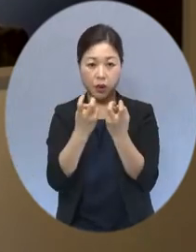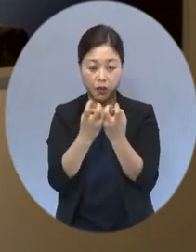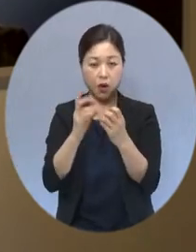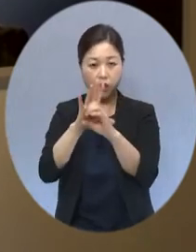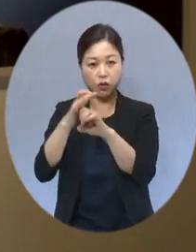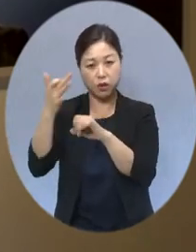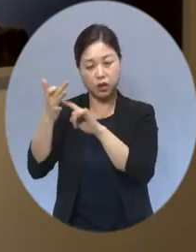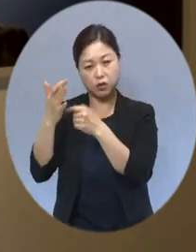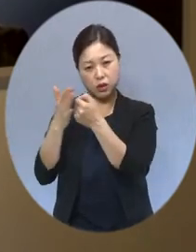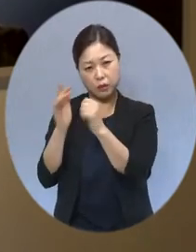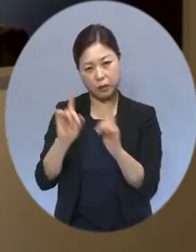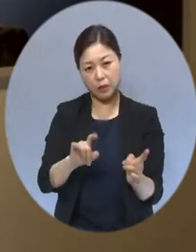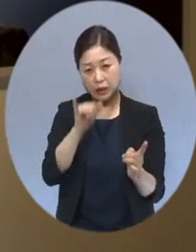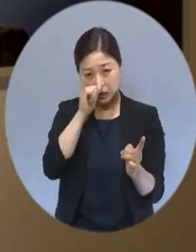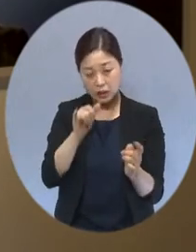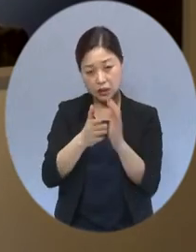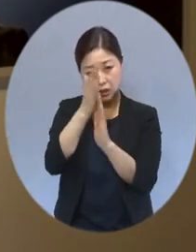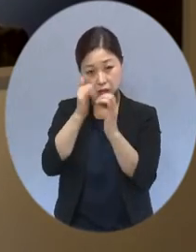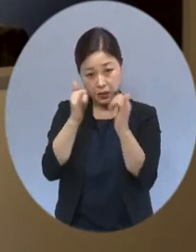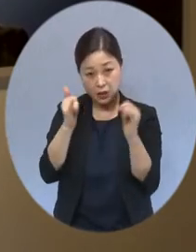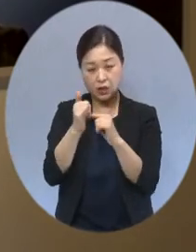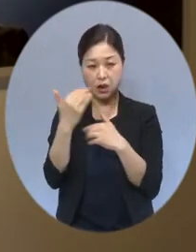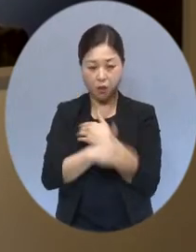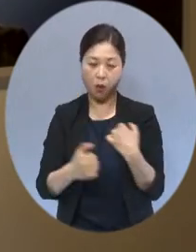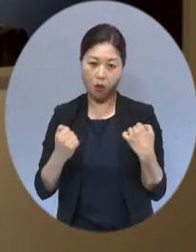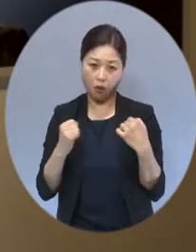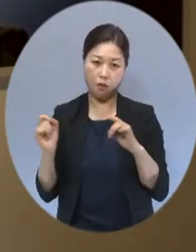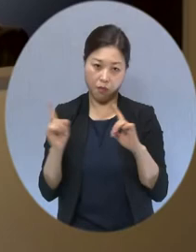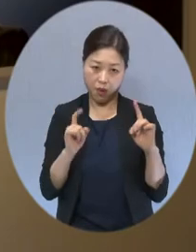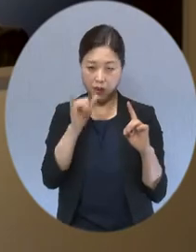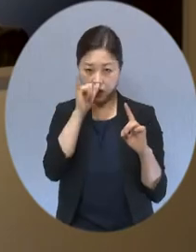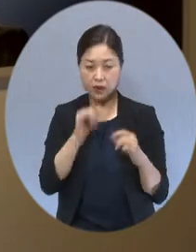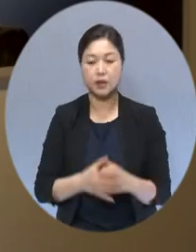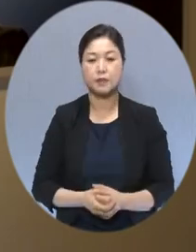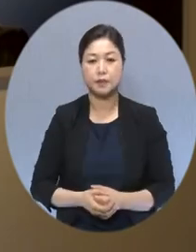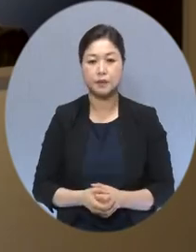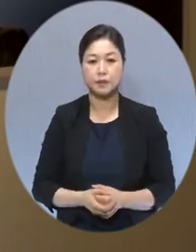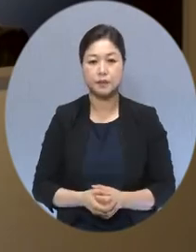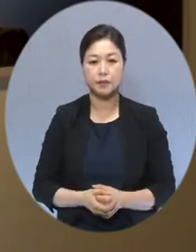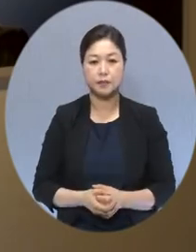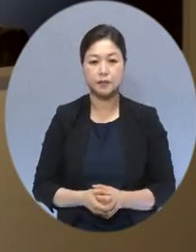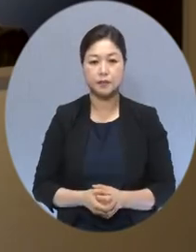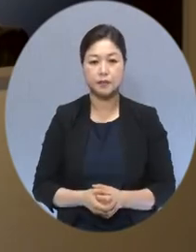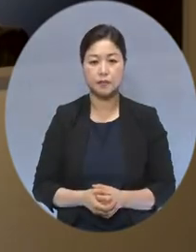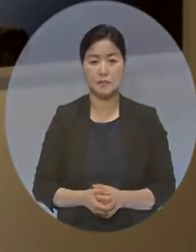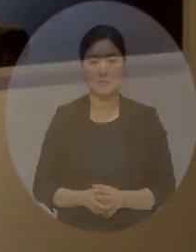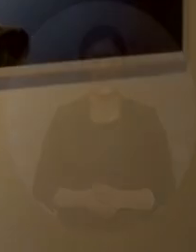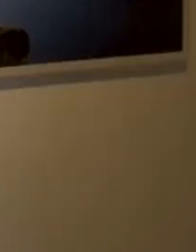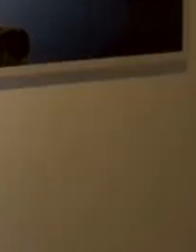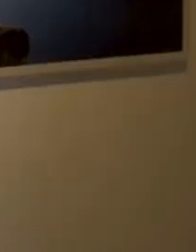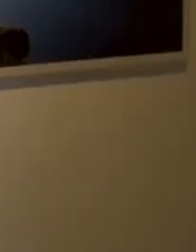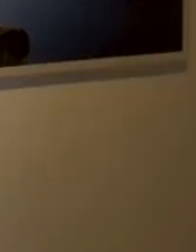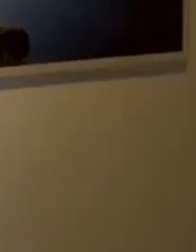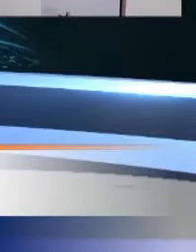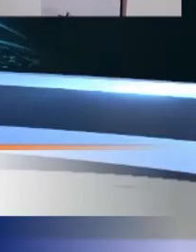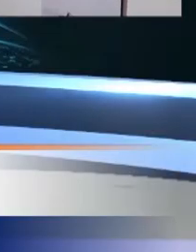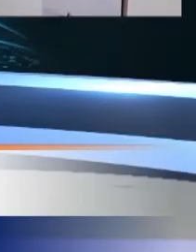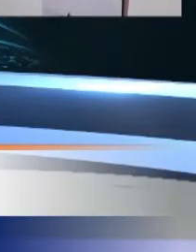장기화로 지친 시민들의 심신에 큰 위로가 되고 있습니다. 지금까지 복지TV 전북방송